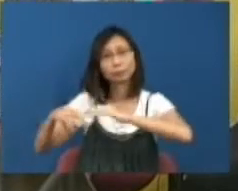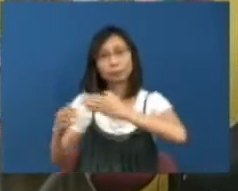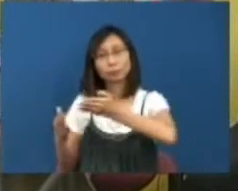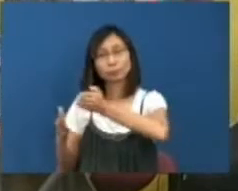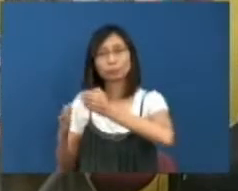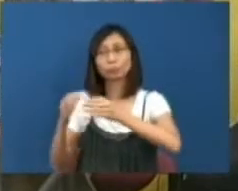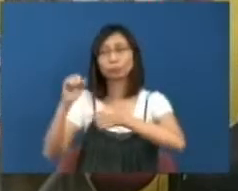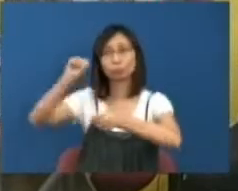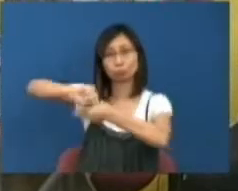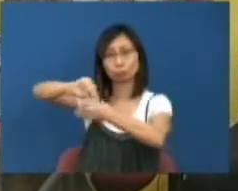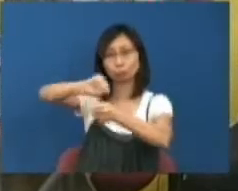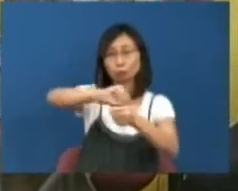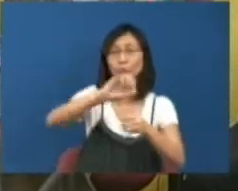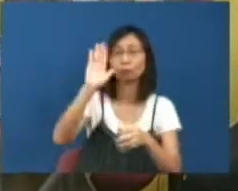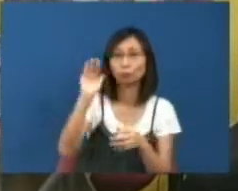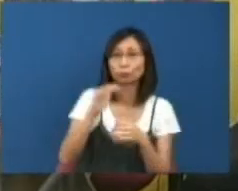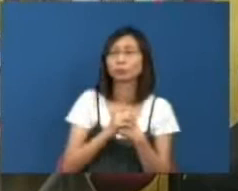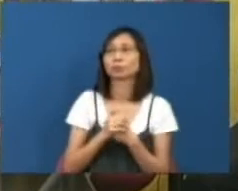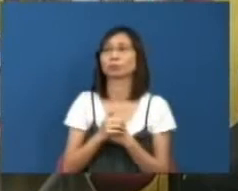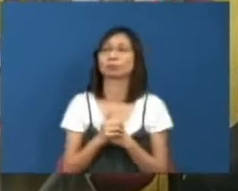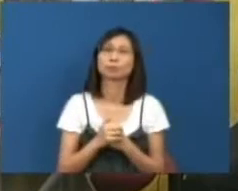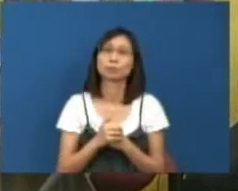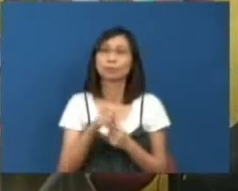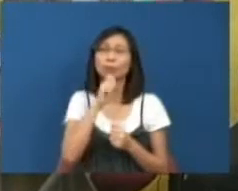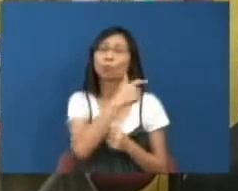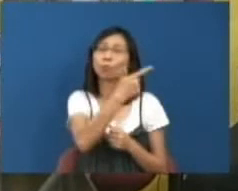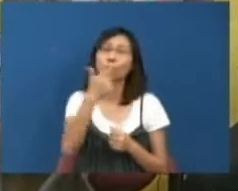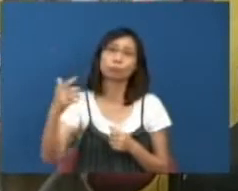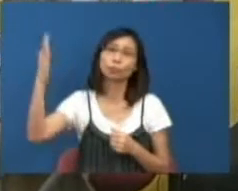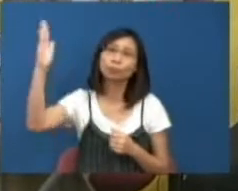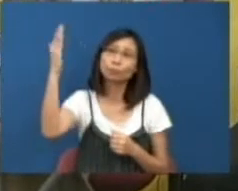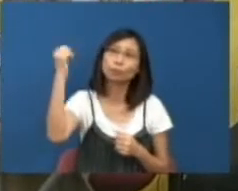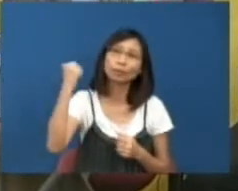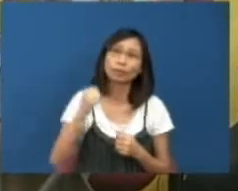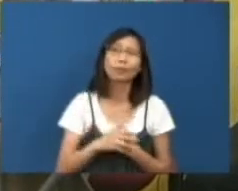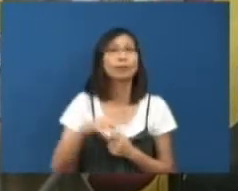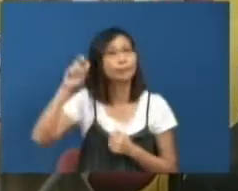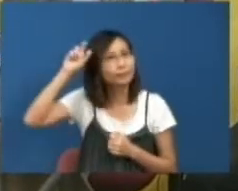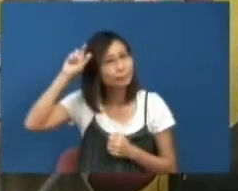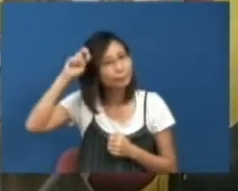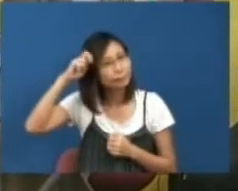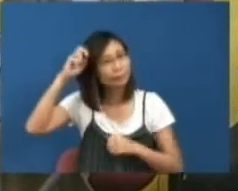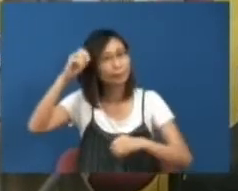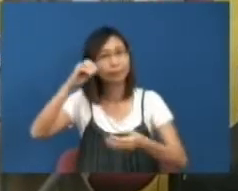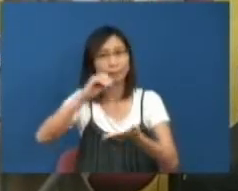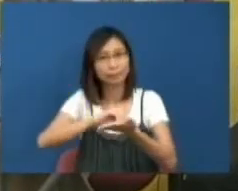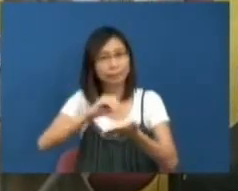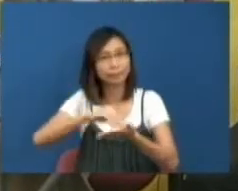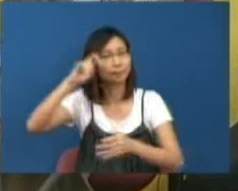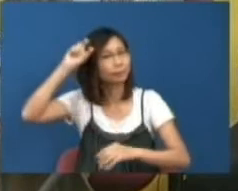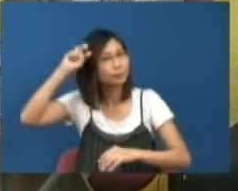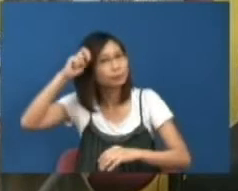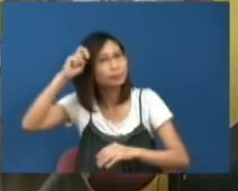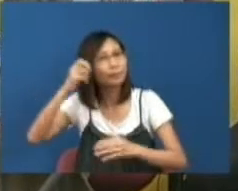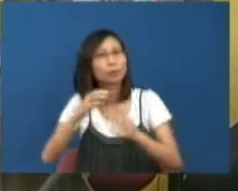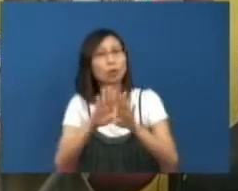以取到好多嘅風能嘅。 係啊， 明白。 咁當然係要喺設計階段咧，就要去考慮加